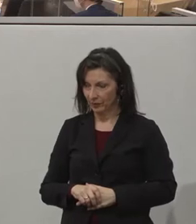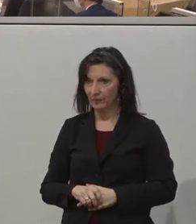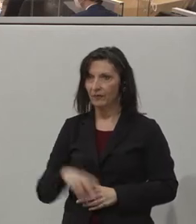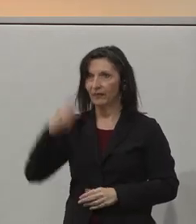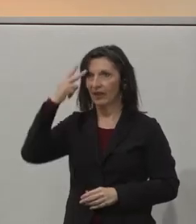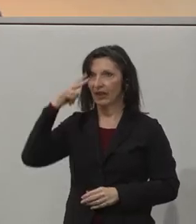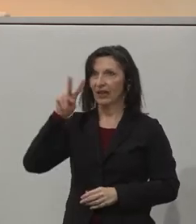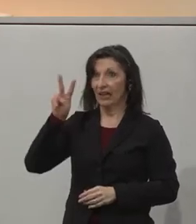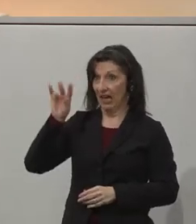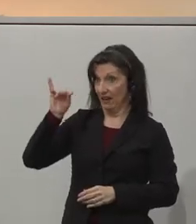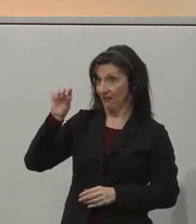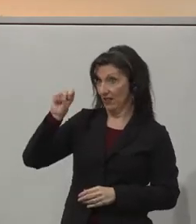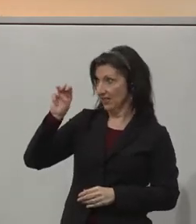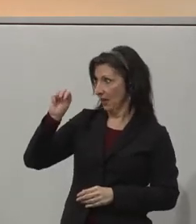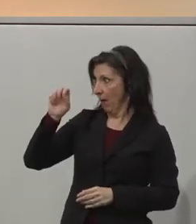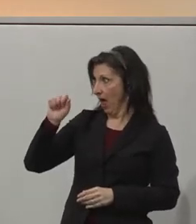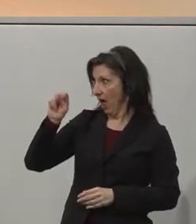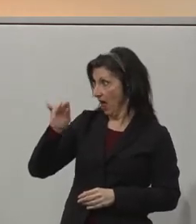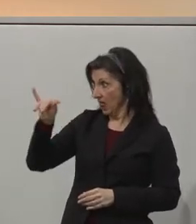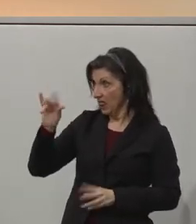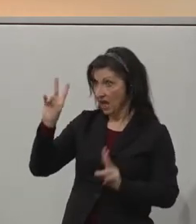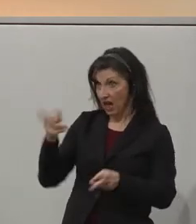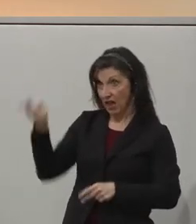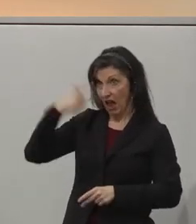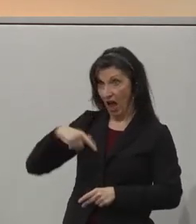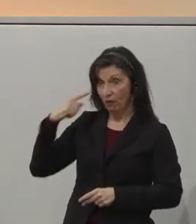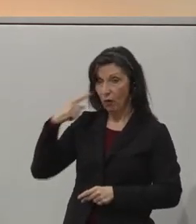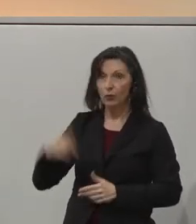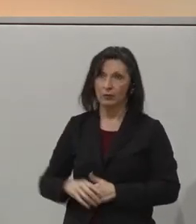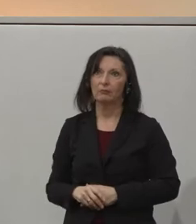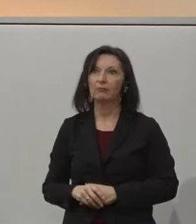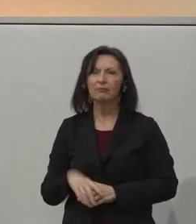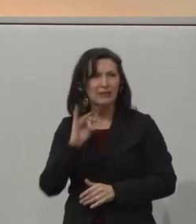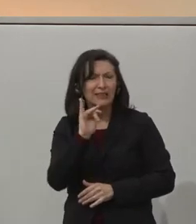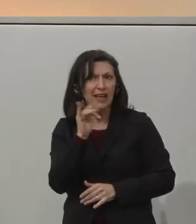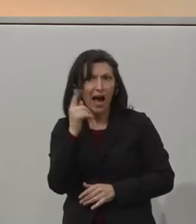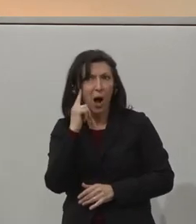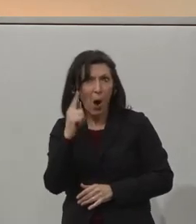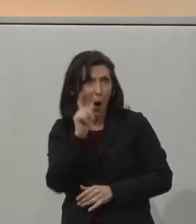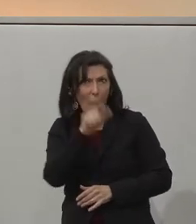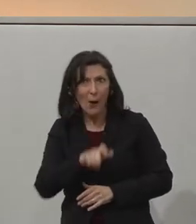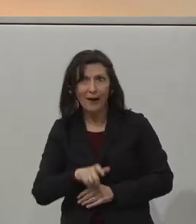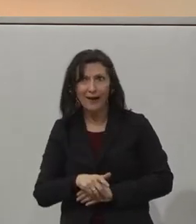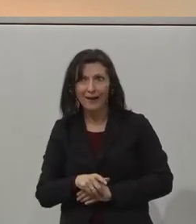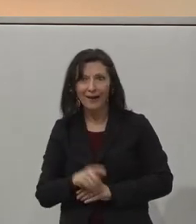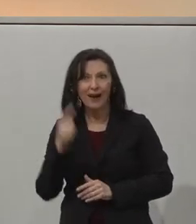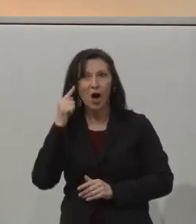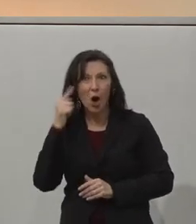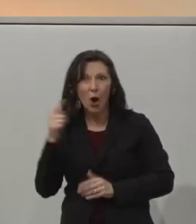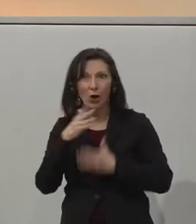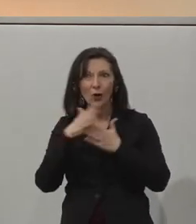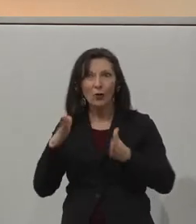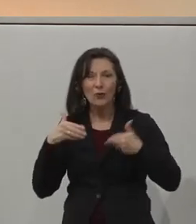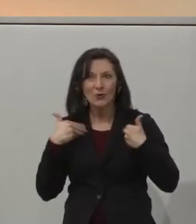Yes, I can. Can you hear me? We can hear you as well. We are very happy that you are with us today. And I'm looking forward to your